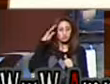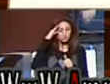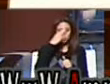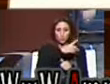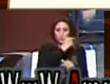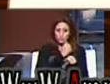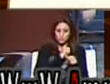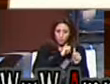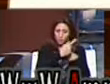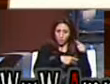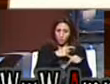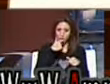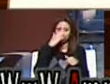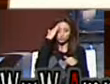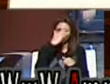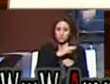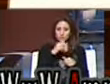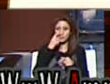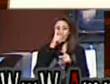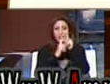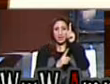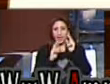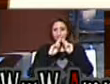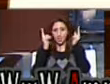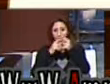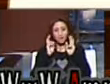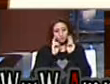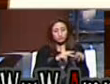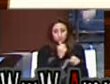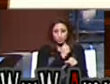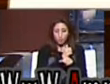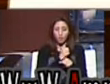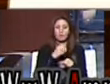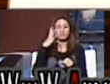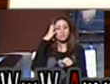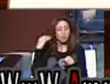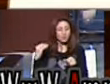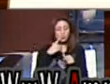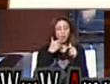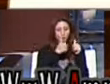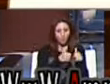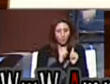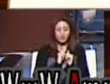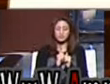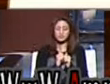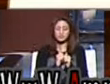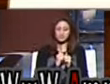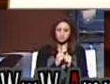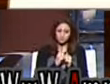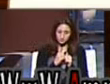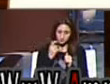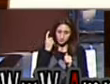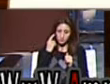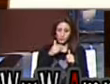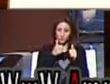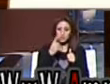انها ستجد اثر طيب عند النائب العام شخصيا وعند مجلس القضاء الاعلى وهم المسؤولين عن هذه الازمه، عن حل